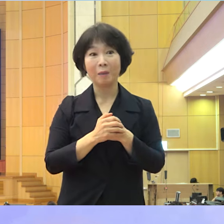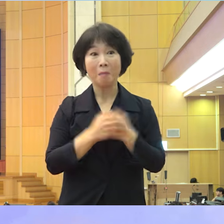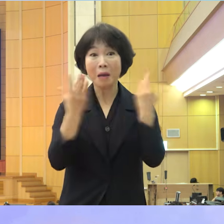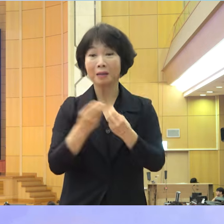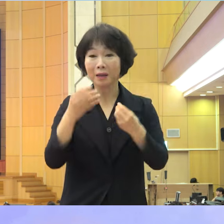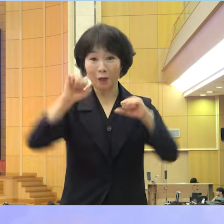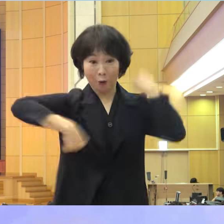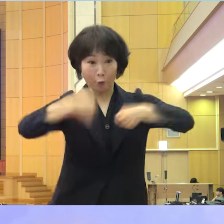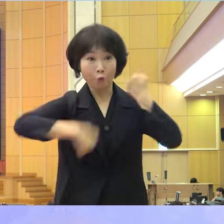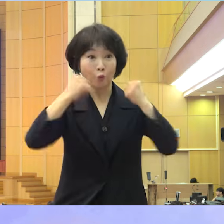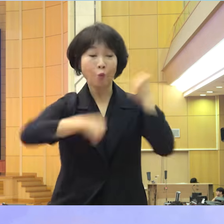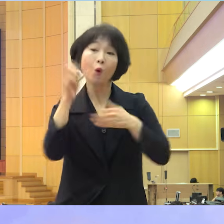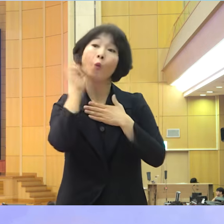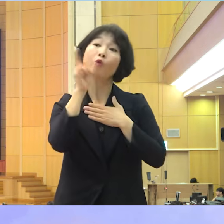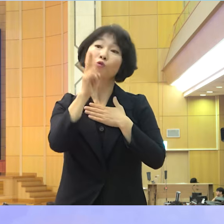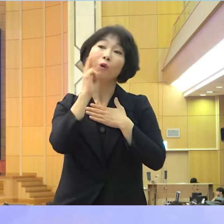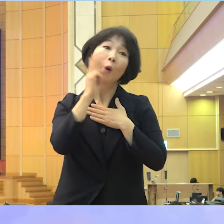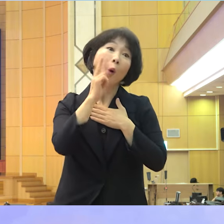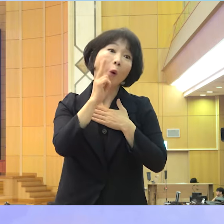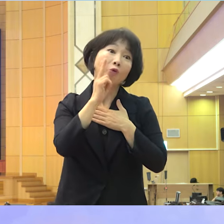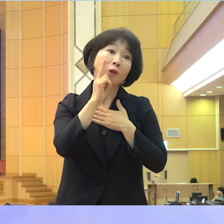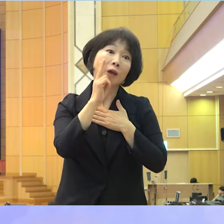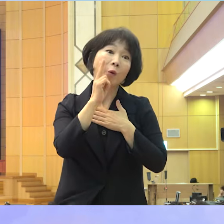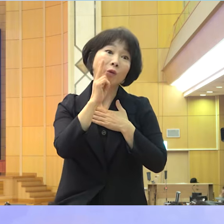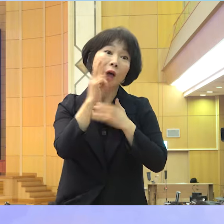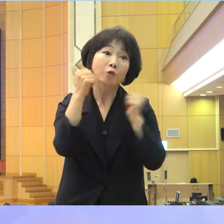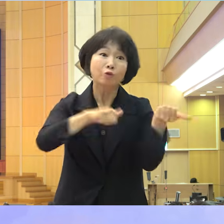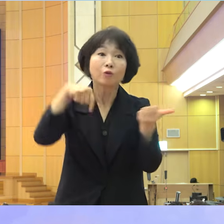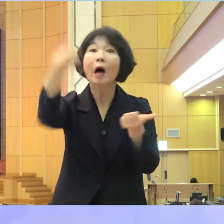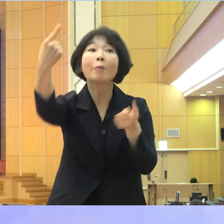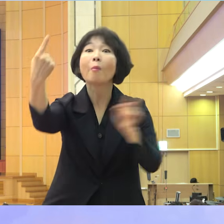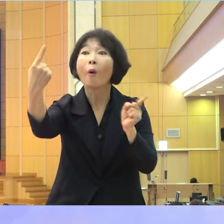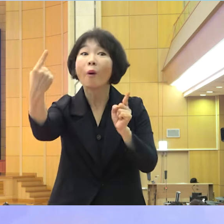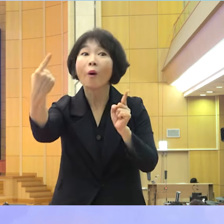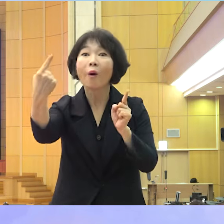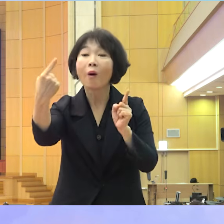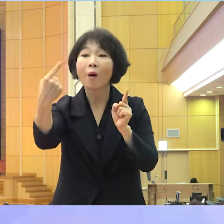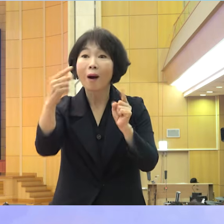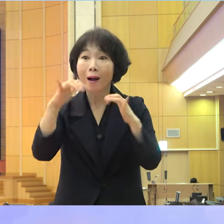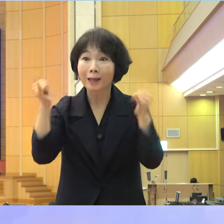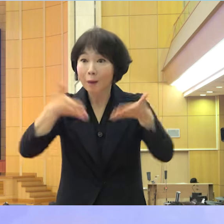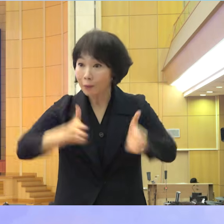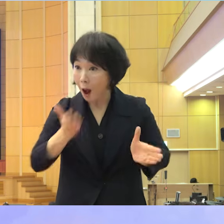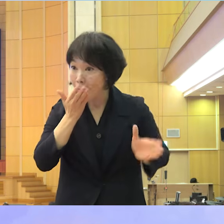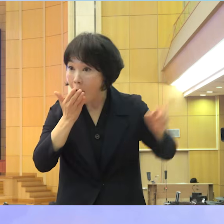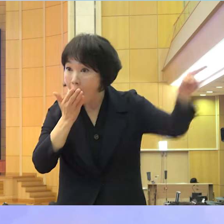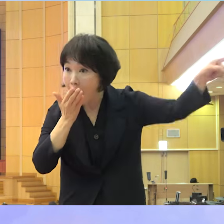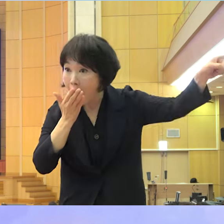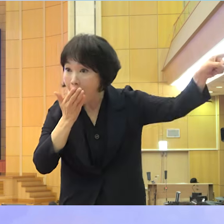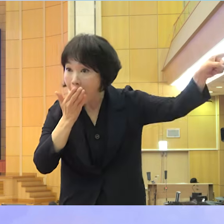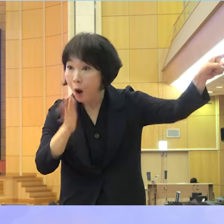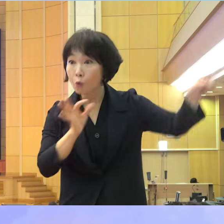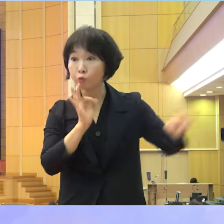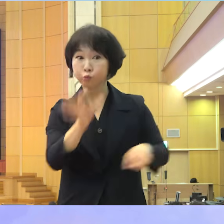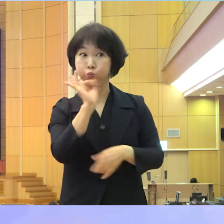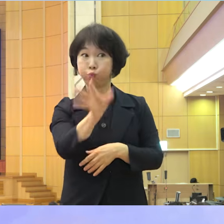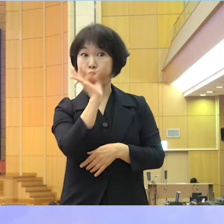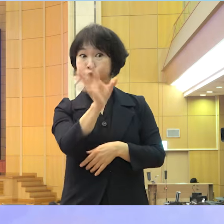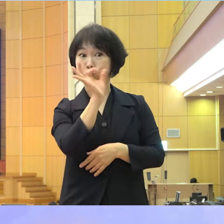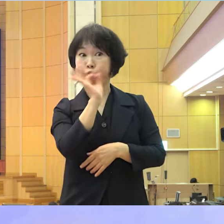원숭이가 만약 사람이 된다라고 한다면 그런 적도 없고 그렇다고 하는